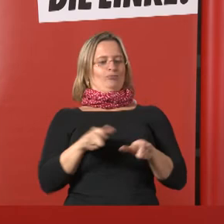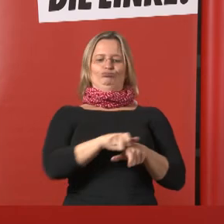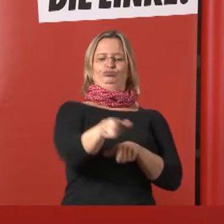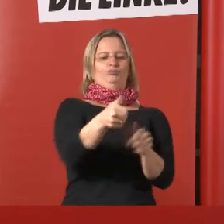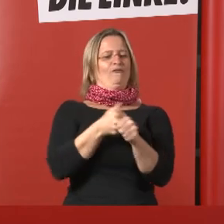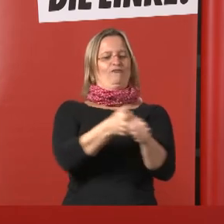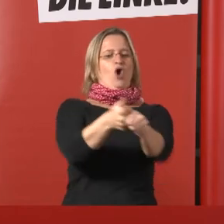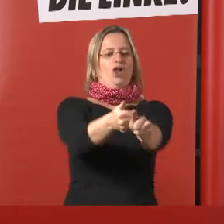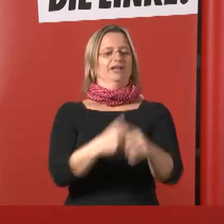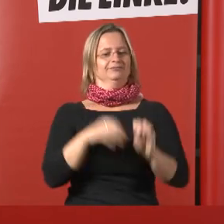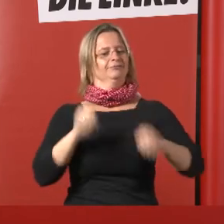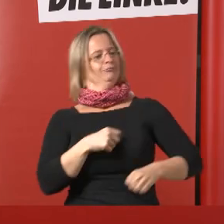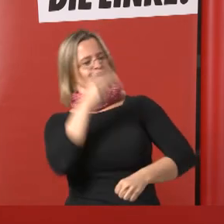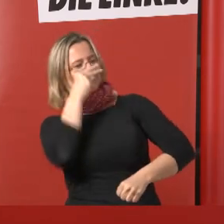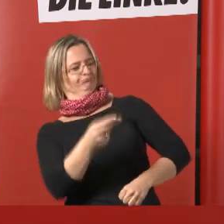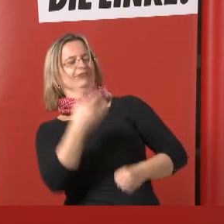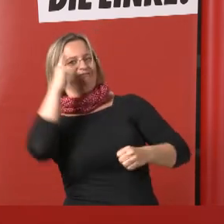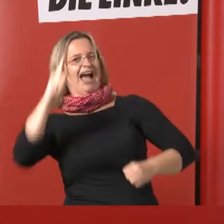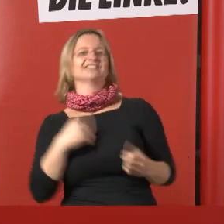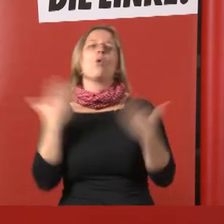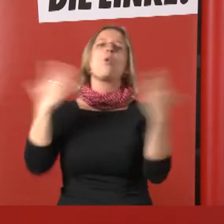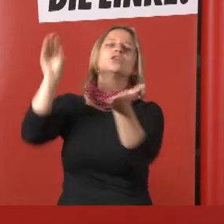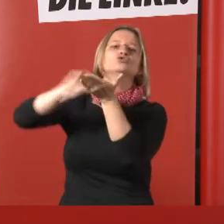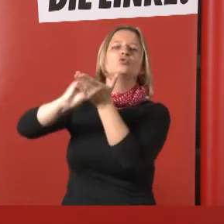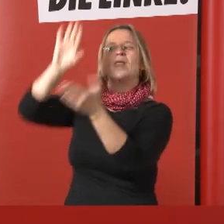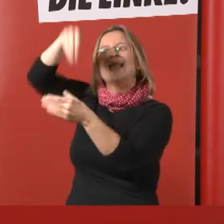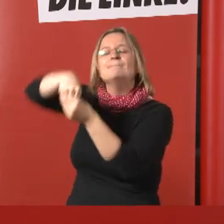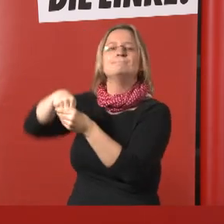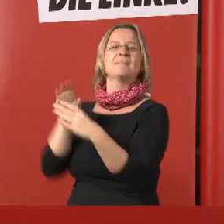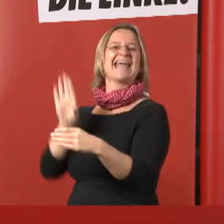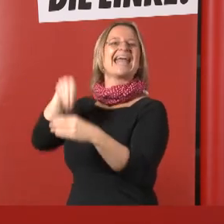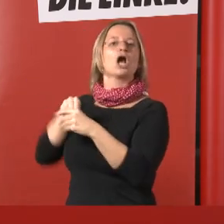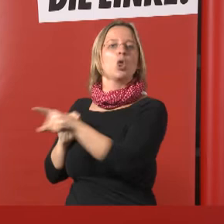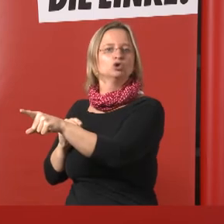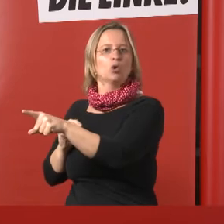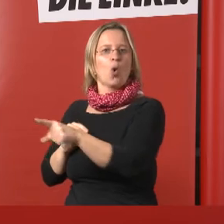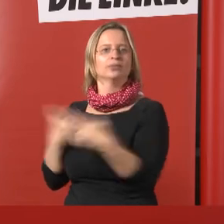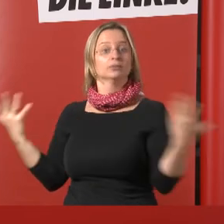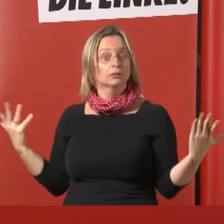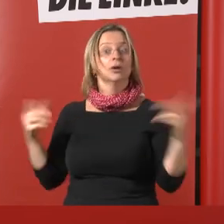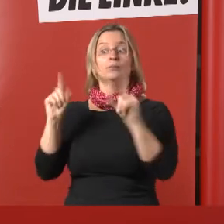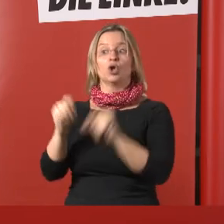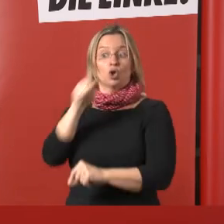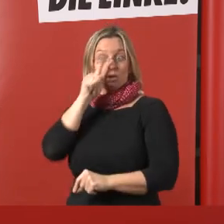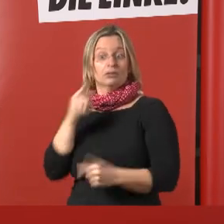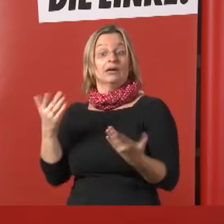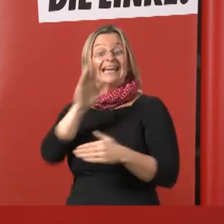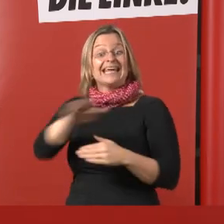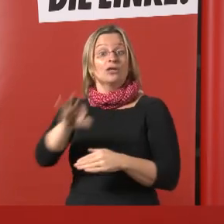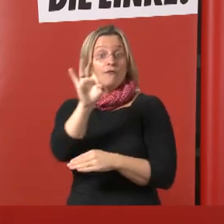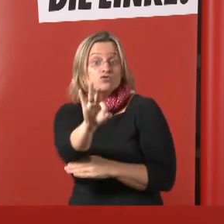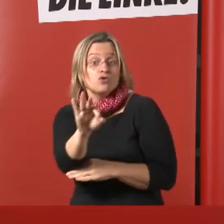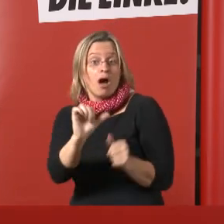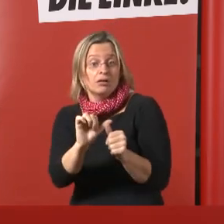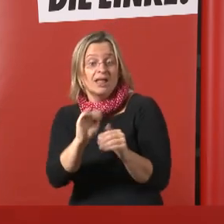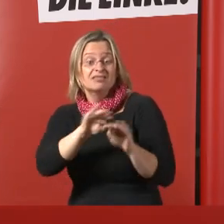Bahnsteig gestanden hat, war bestimmt ganz froh, dass es so eine klare Orientierung zum sicheren Abstandshalten gab. Oder eine inklusive Schule ist ja nicht nur